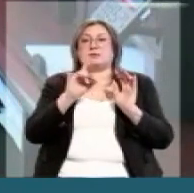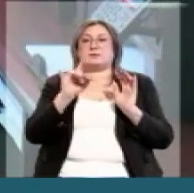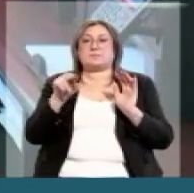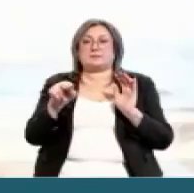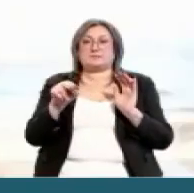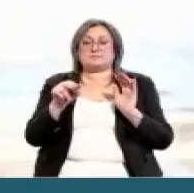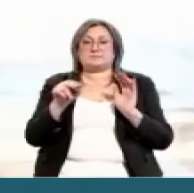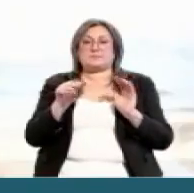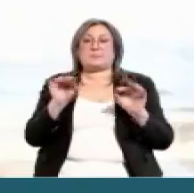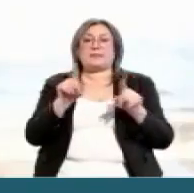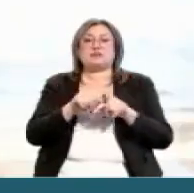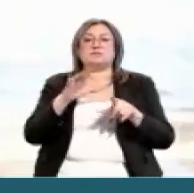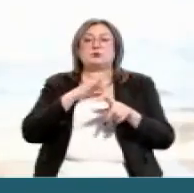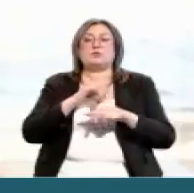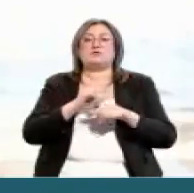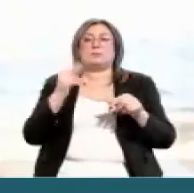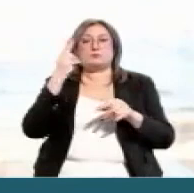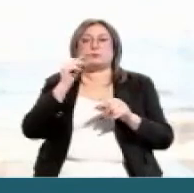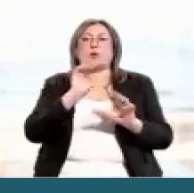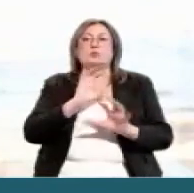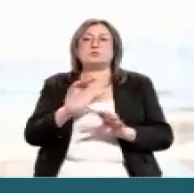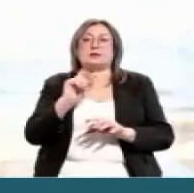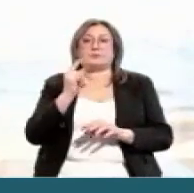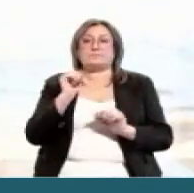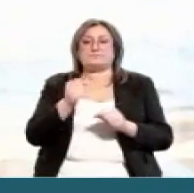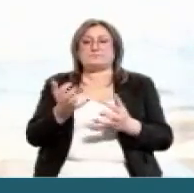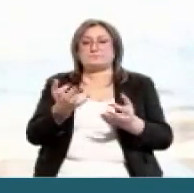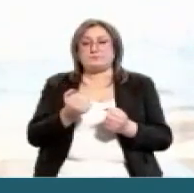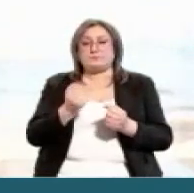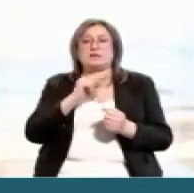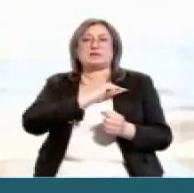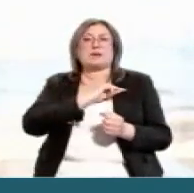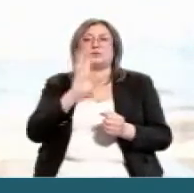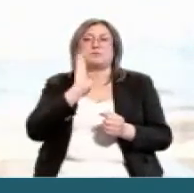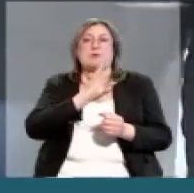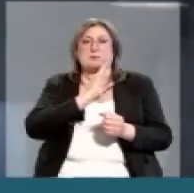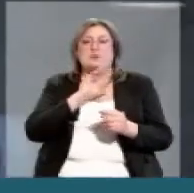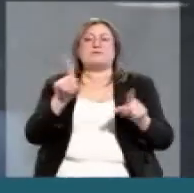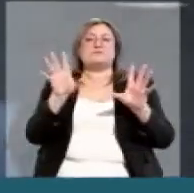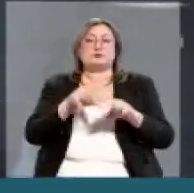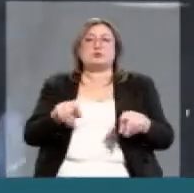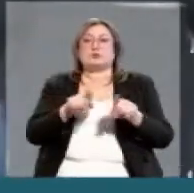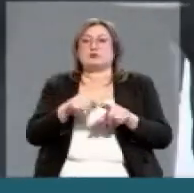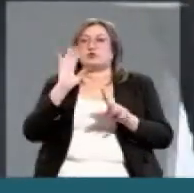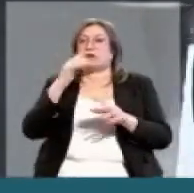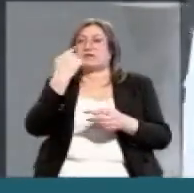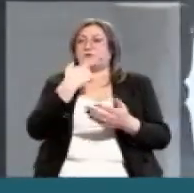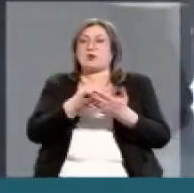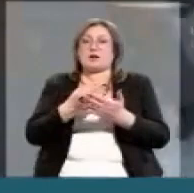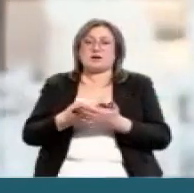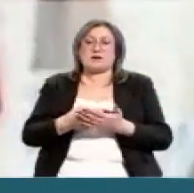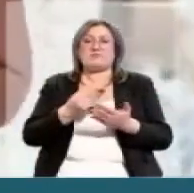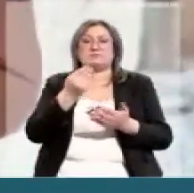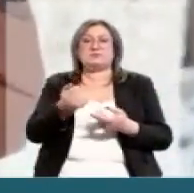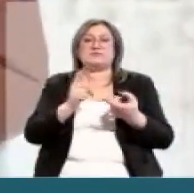расчетных показателя. Также были увеличены пособия по уходу за ребенком. Его могут получить неработающие мамы. Здесь все тоже предельно индивидуально. Выплаты